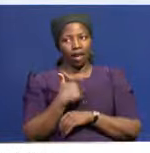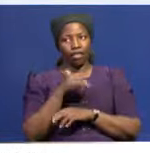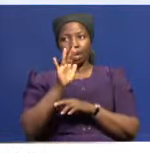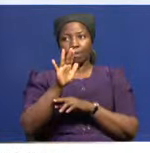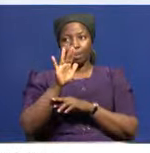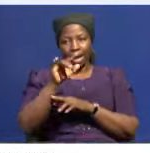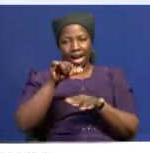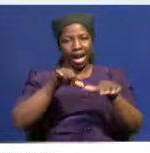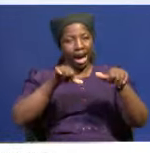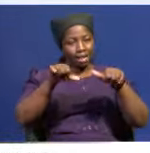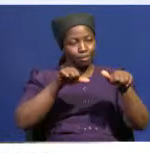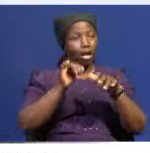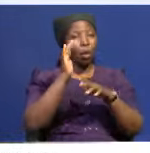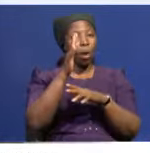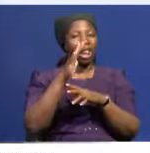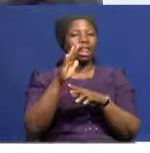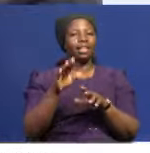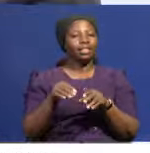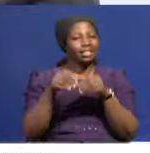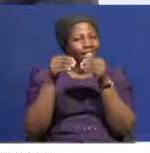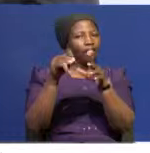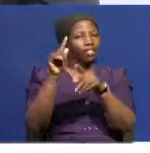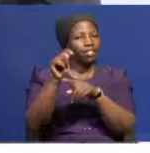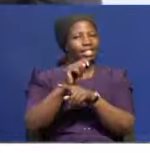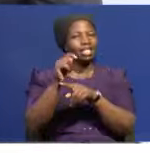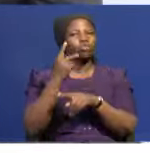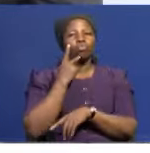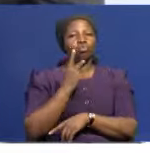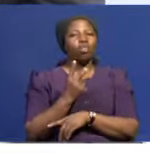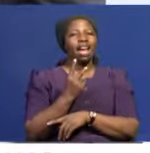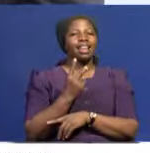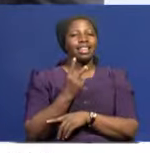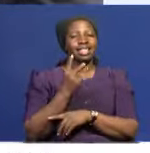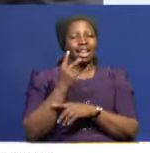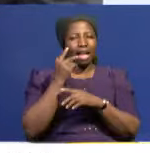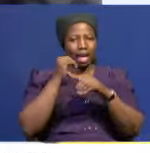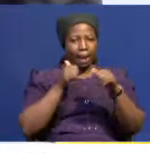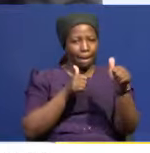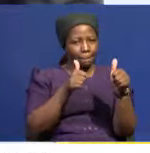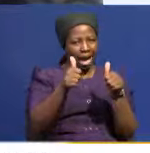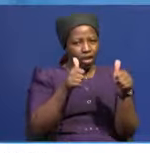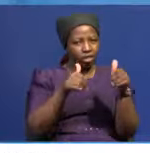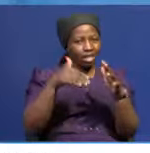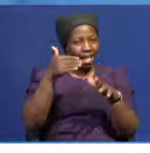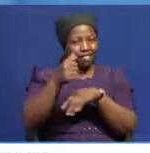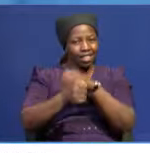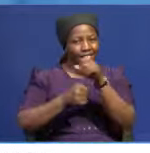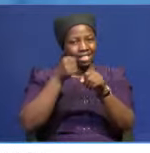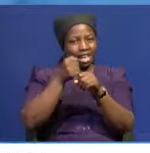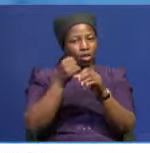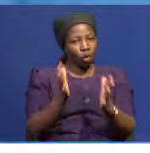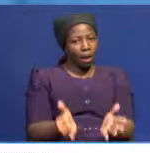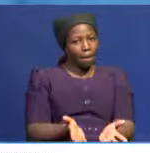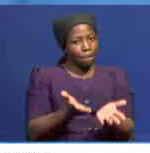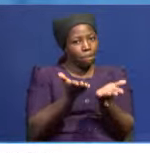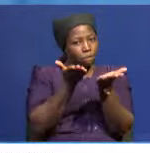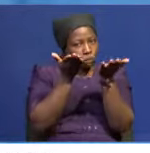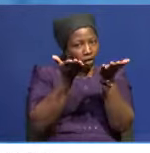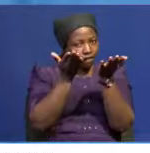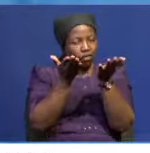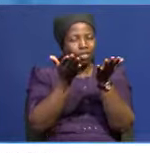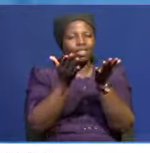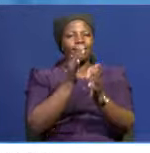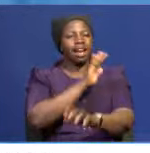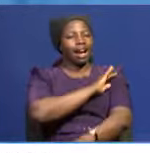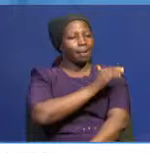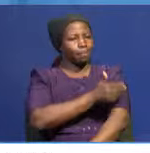utawapa mafunzo marubani 200 kila mwaka ili kuimarisha uwezo wa vikosi vya ulinzi nchini. To enhance the